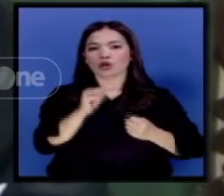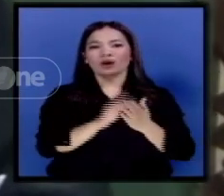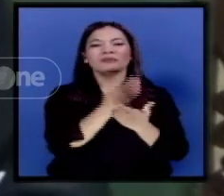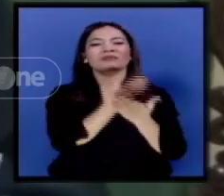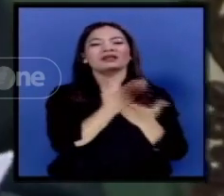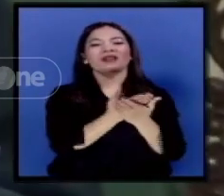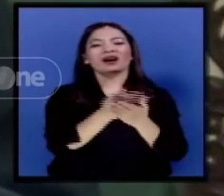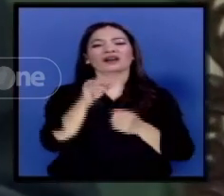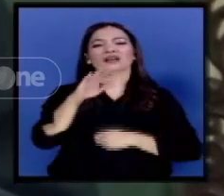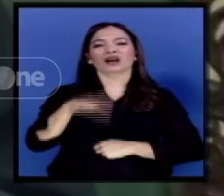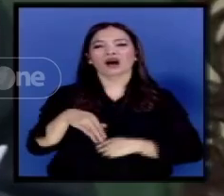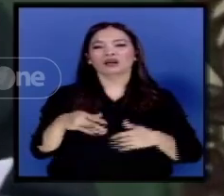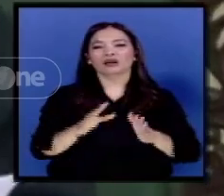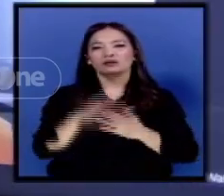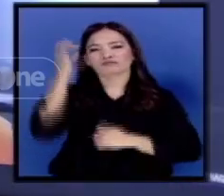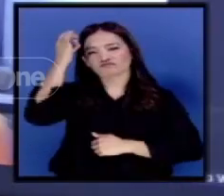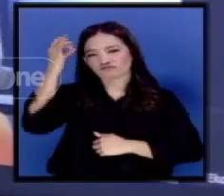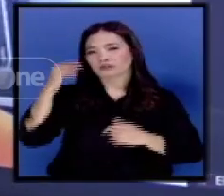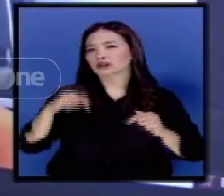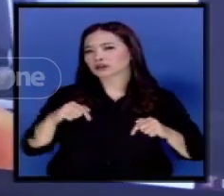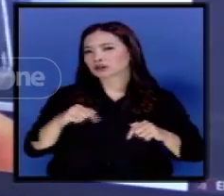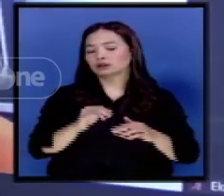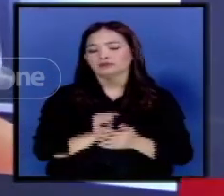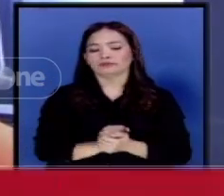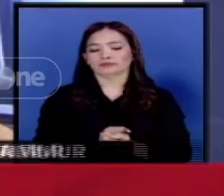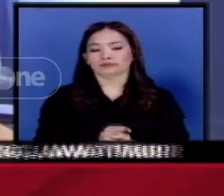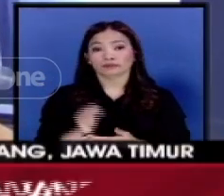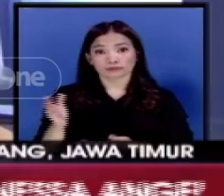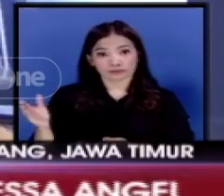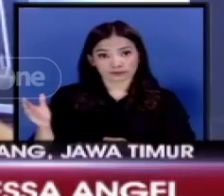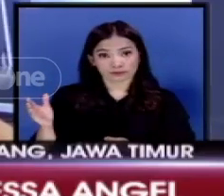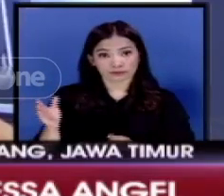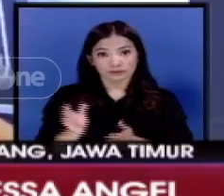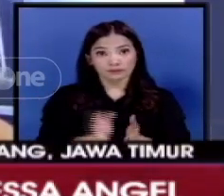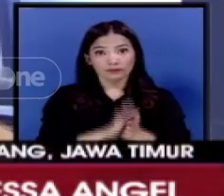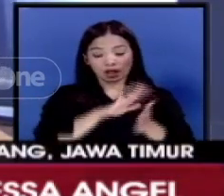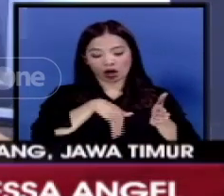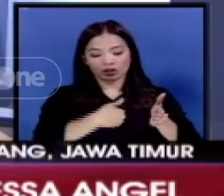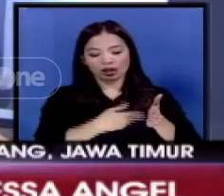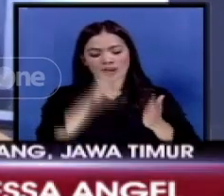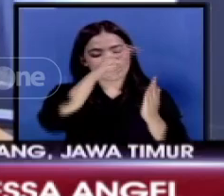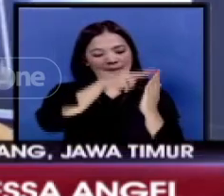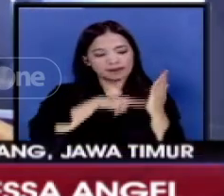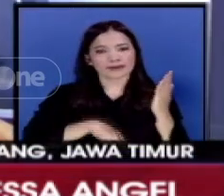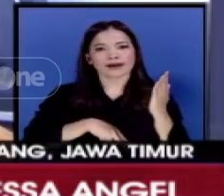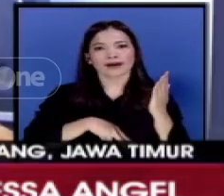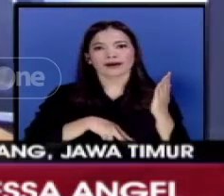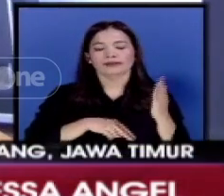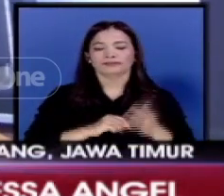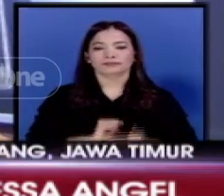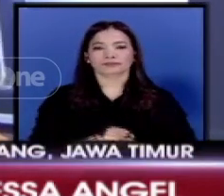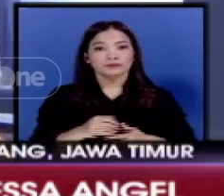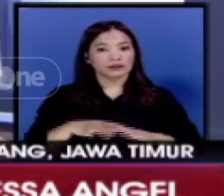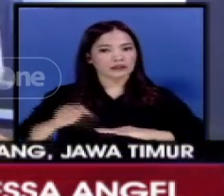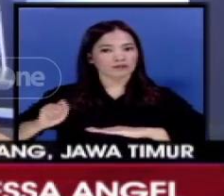Sidang lanjutan sopir Vanessa Angel, Tubagus Jodi, dengan anggota pembacaan pledoi.